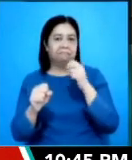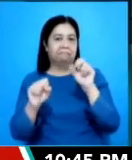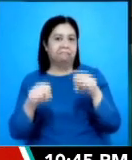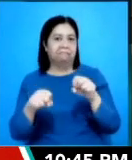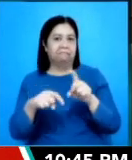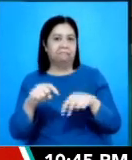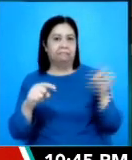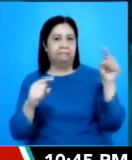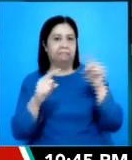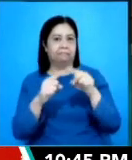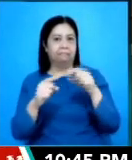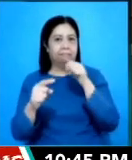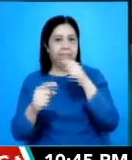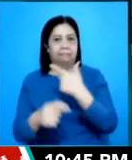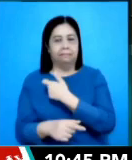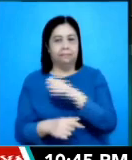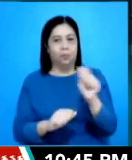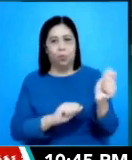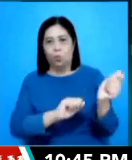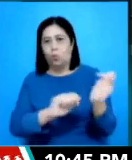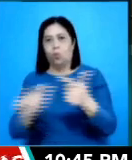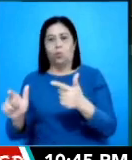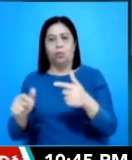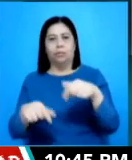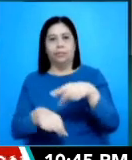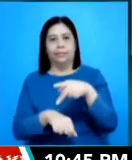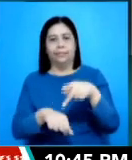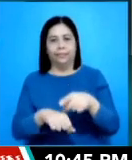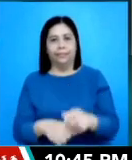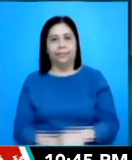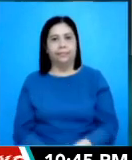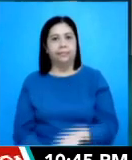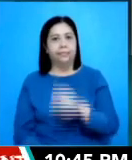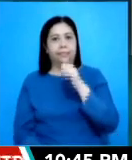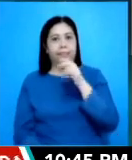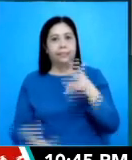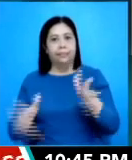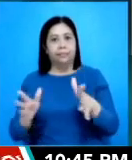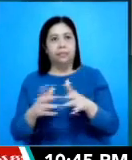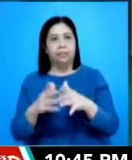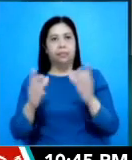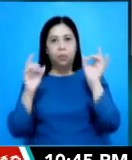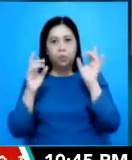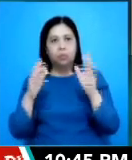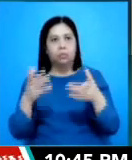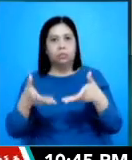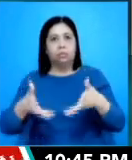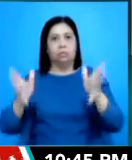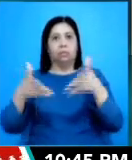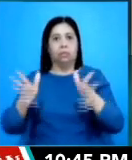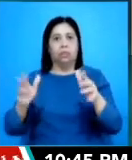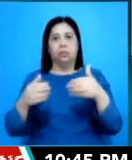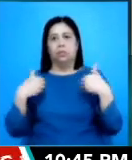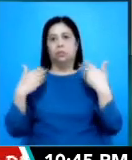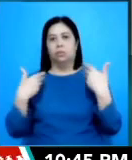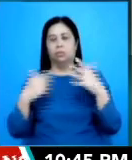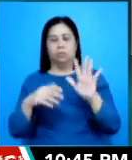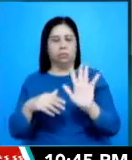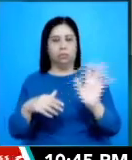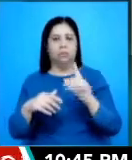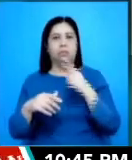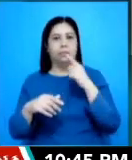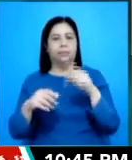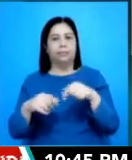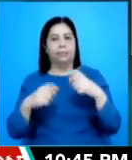pa nababakunahan lahat sa bansa. Hindi raw niya pwedeng isugal ang kalusugan ng mga bata. Sa pulong ng gabinete,